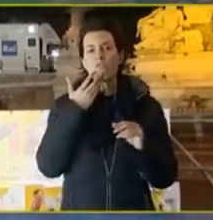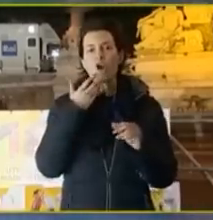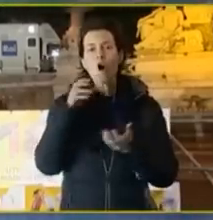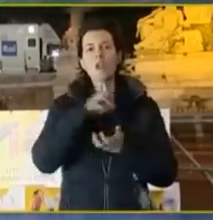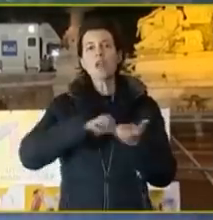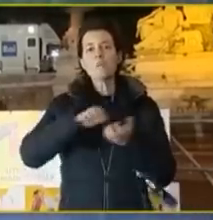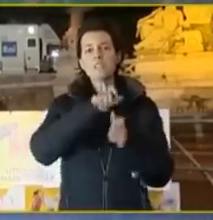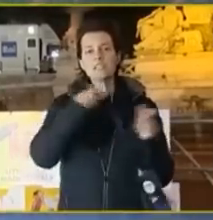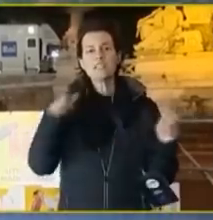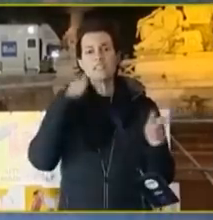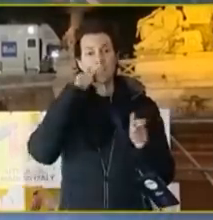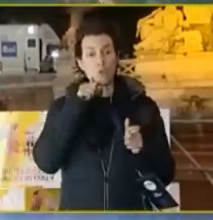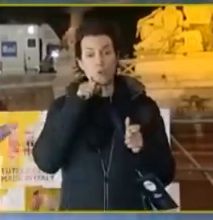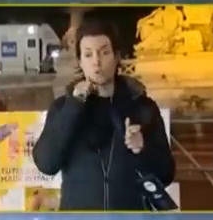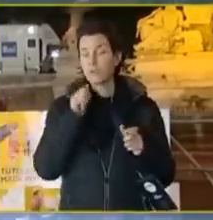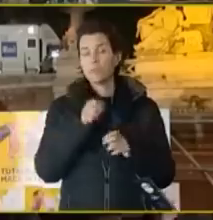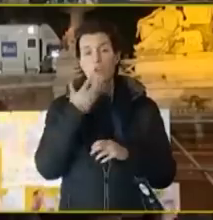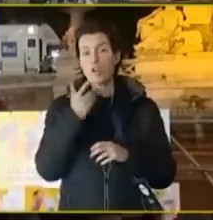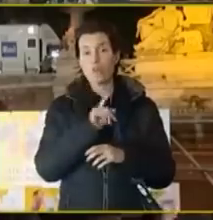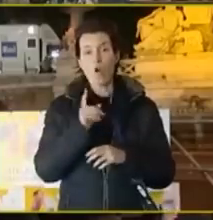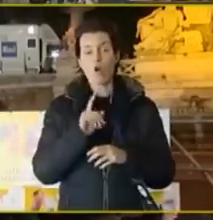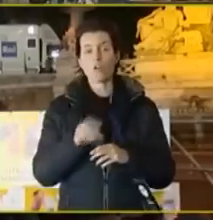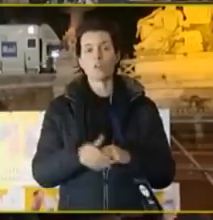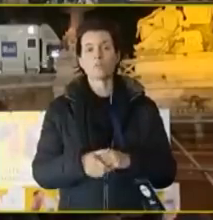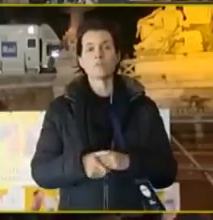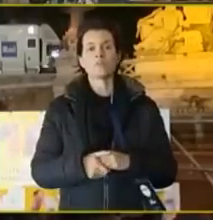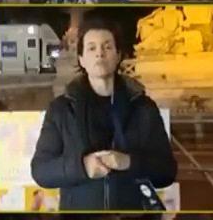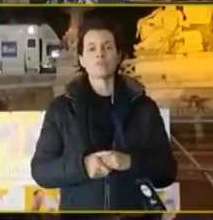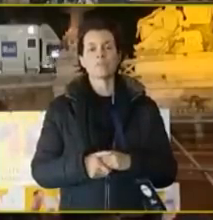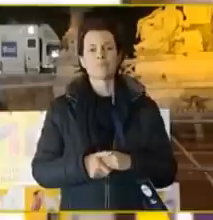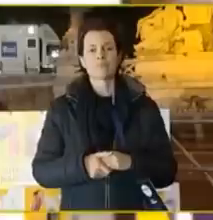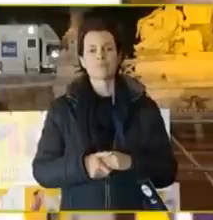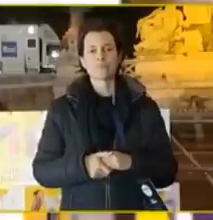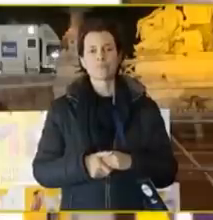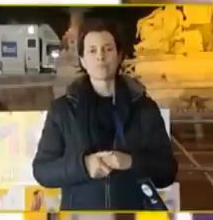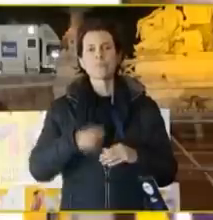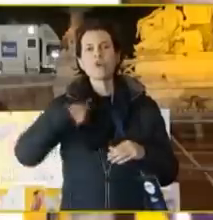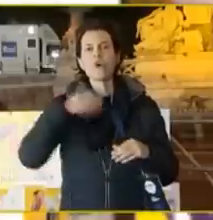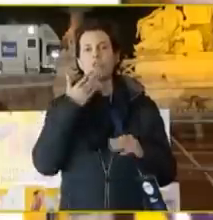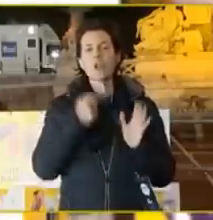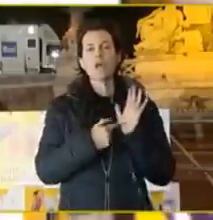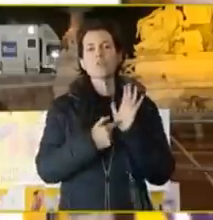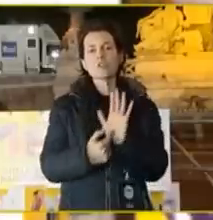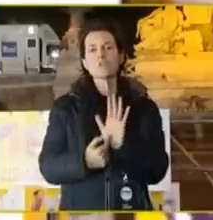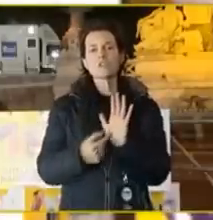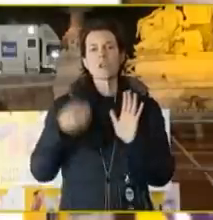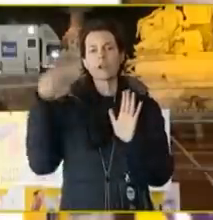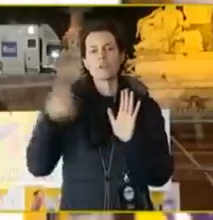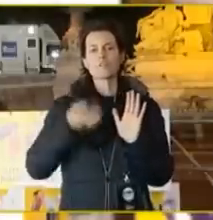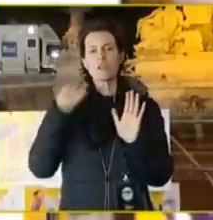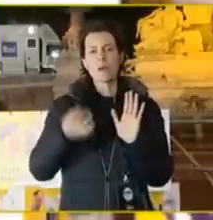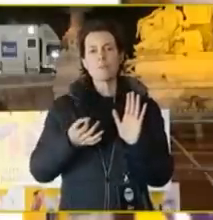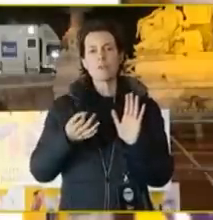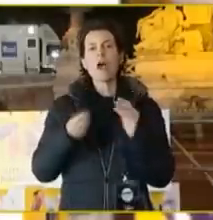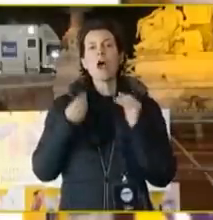Lo abbiamo dimostrato in tutti questi anni al nostro interno e lo dimostreremo anche andando al governo,